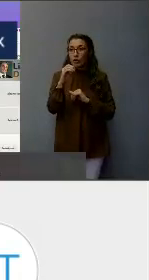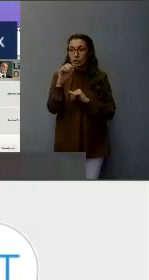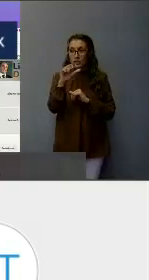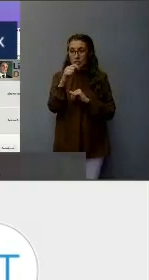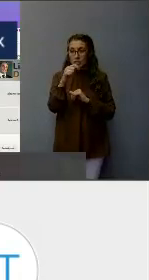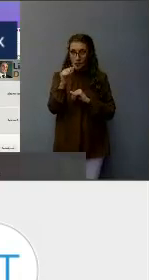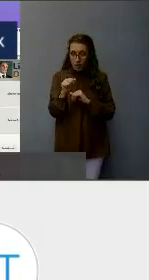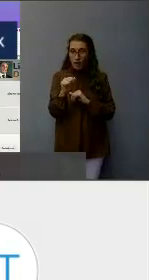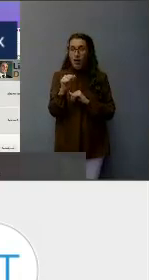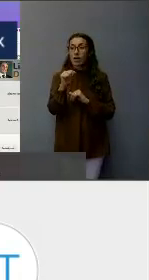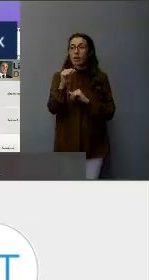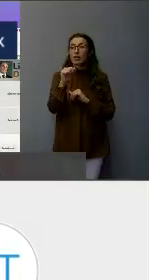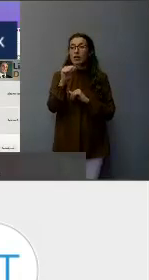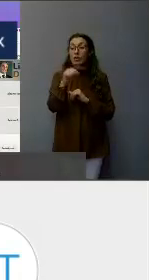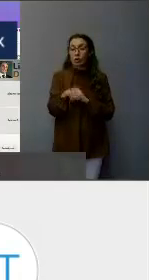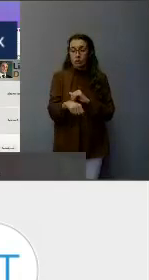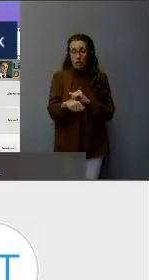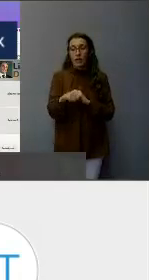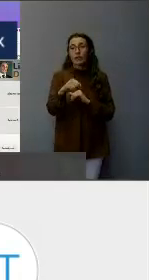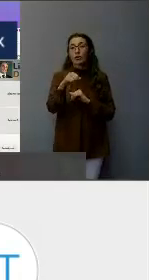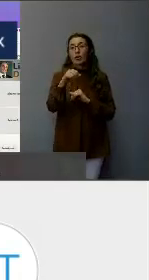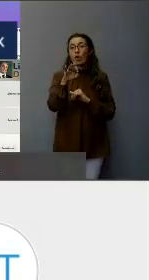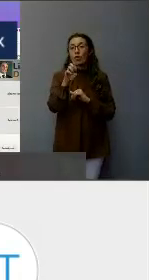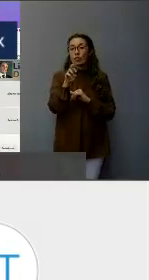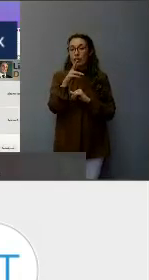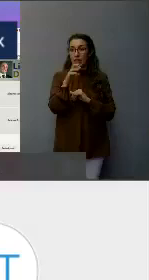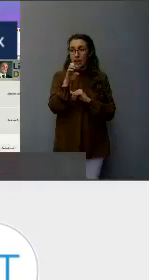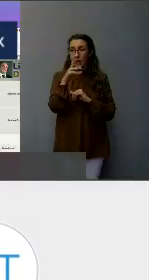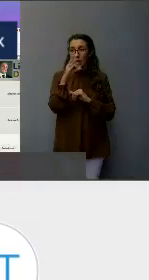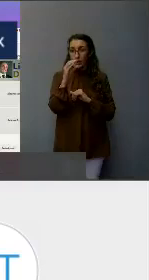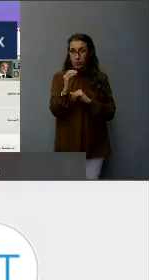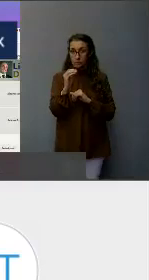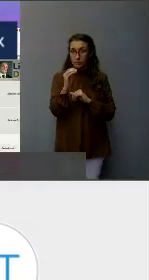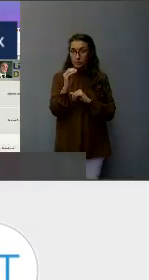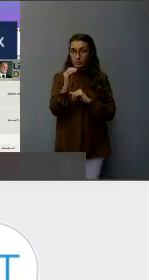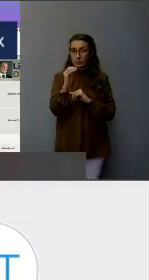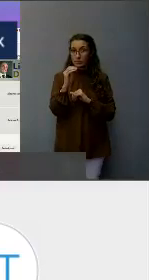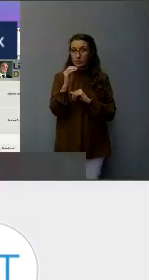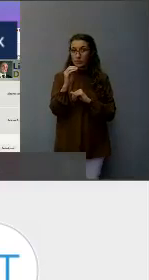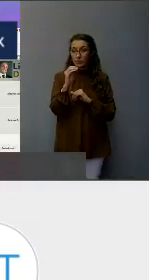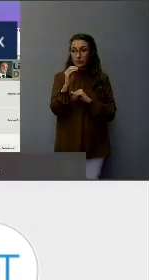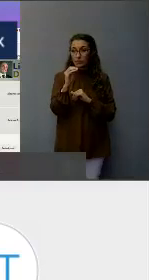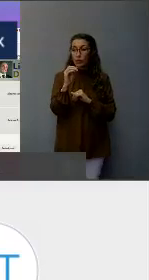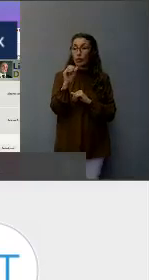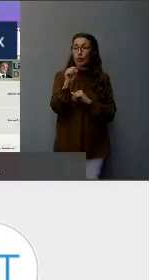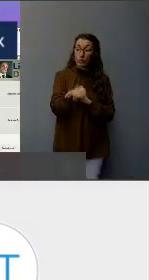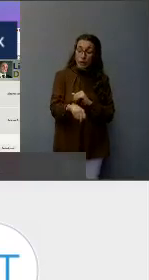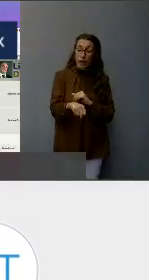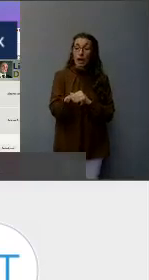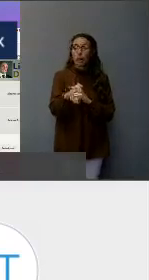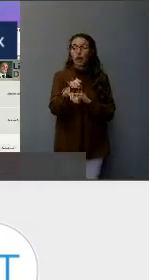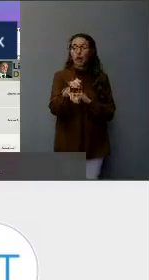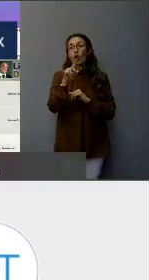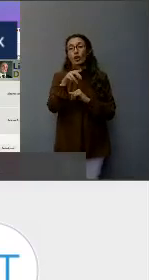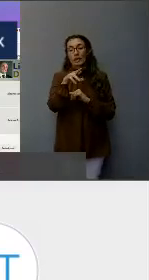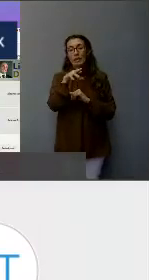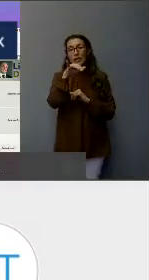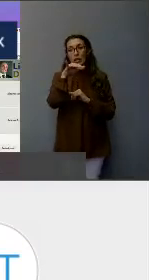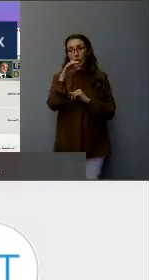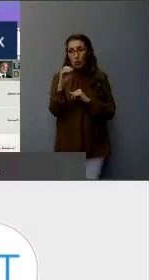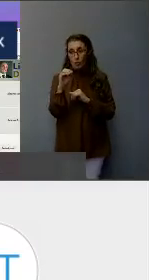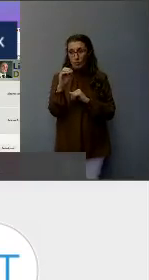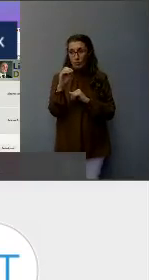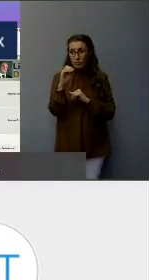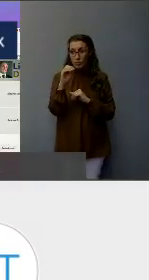costa contrario consigliere ferrero contrario consigliere grillo